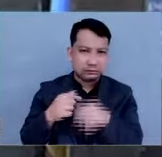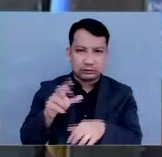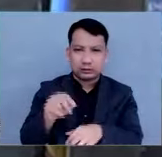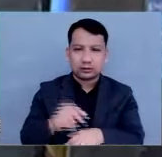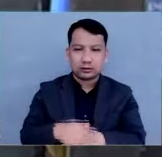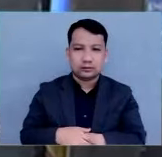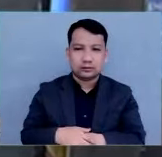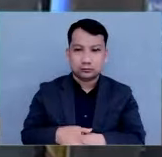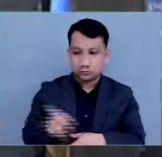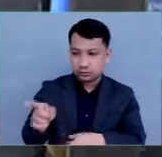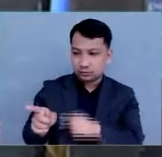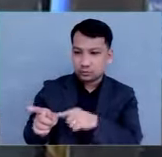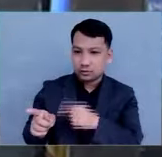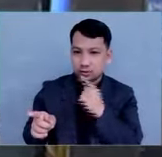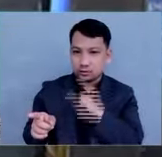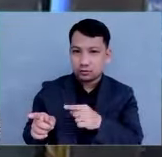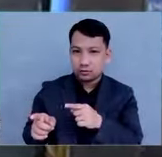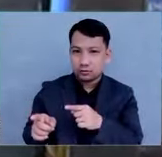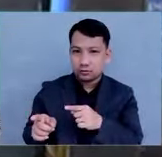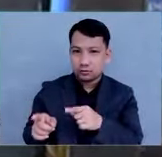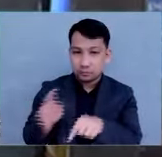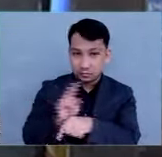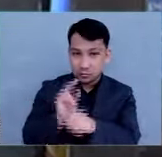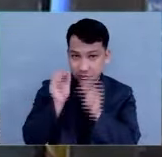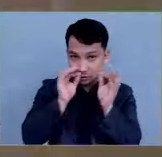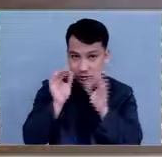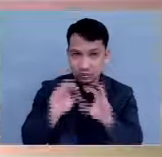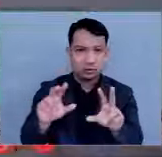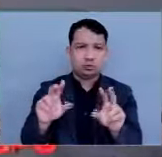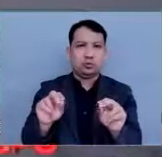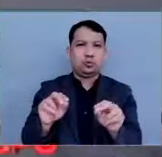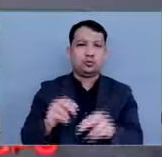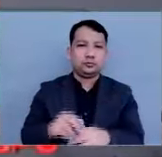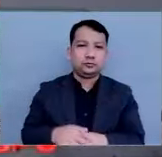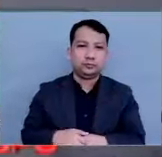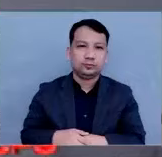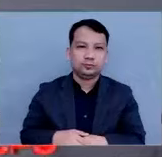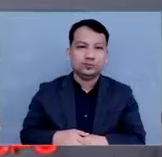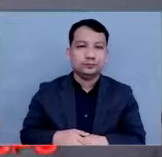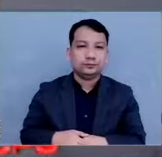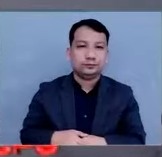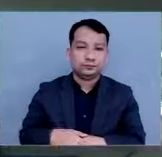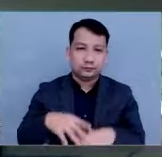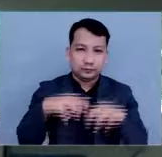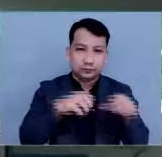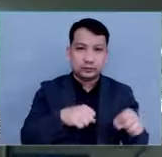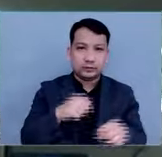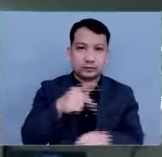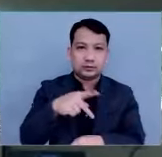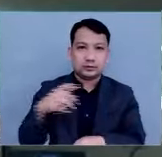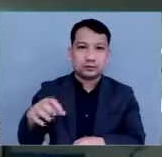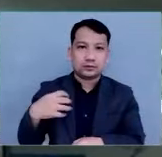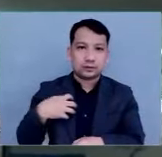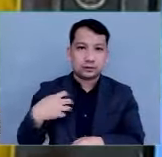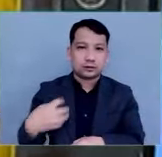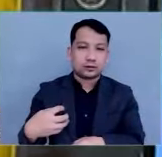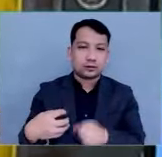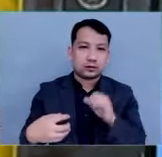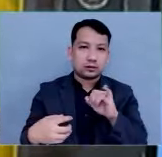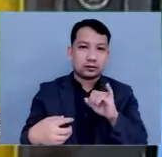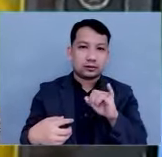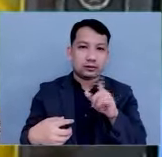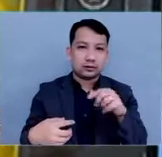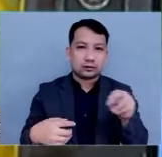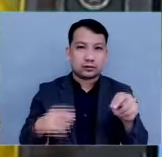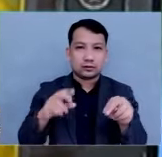About you, Mr. Singh? Do you use drugs? No. Nasa kusodiya na ng Pasay Police Station sina Singh at Chen na